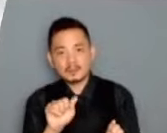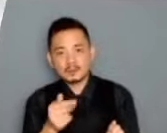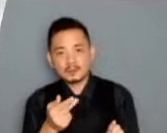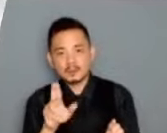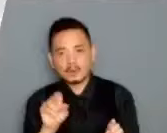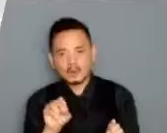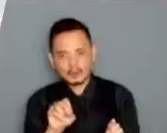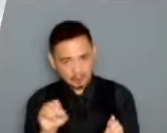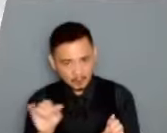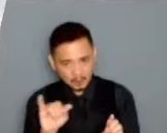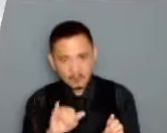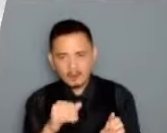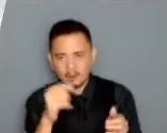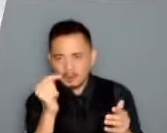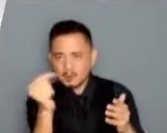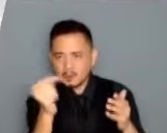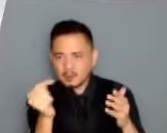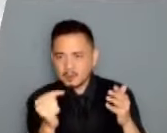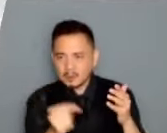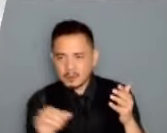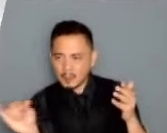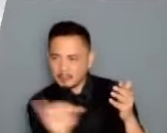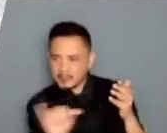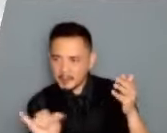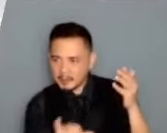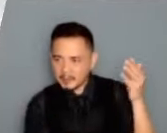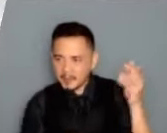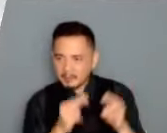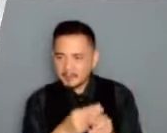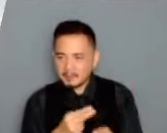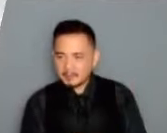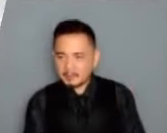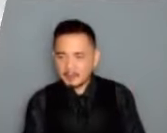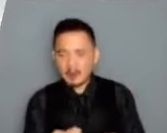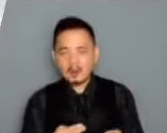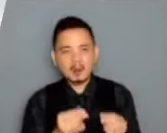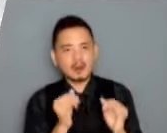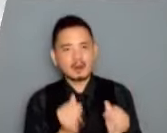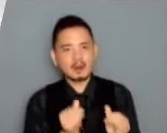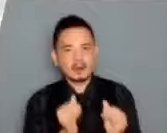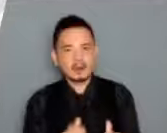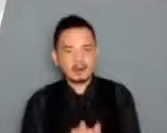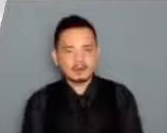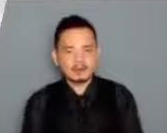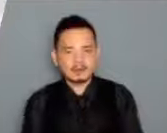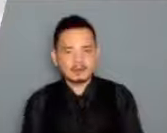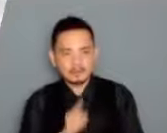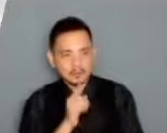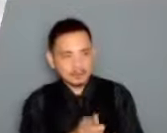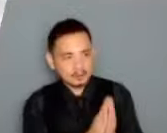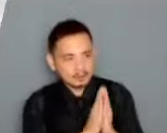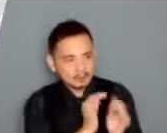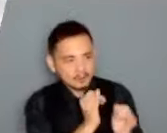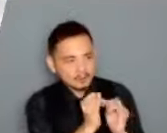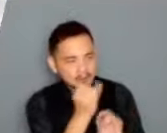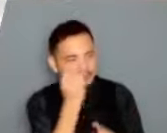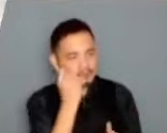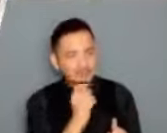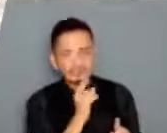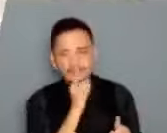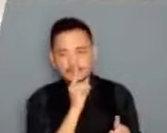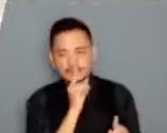Inc Nakipag unayan kami sa arison Trading and manpower services para rito pero hindi pa sila tumutugon unang sinabi ni Mayor